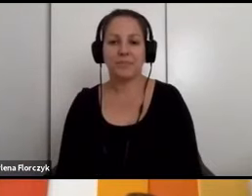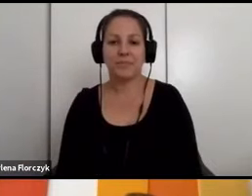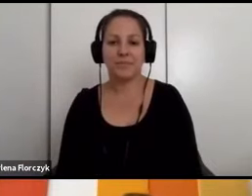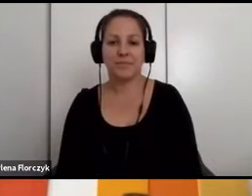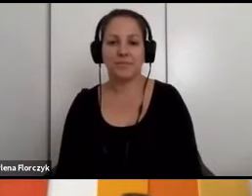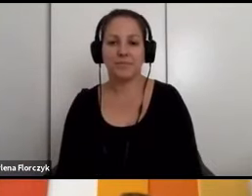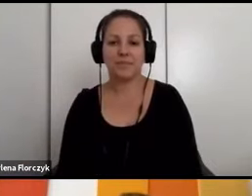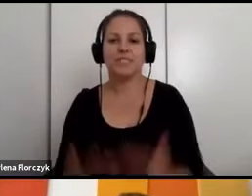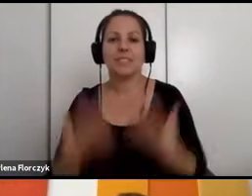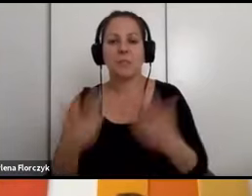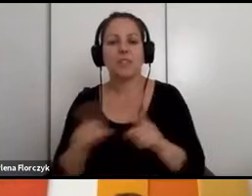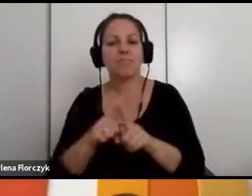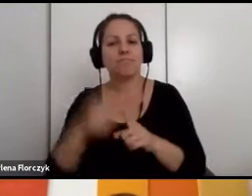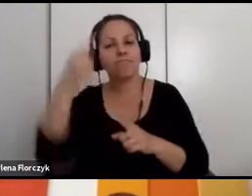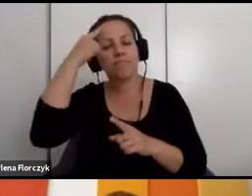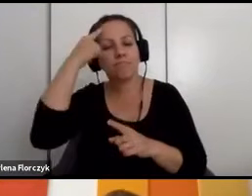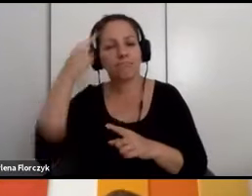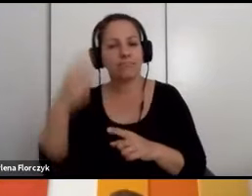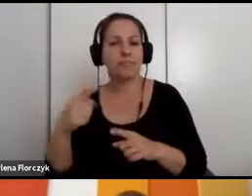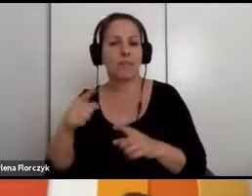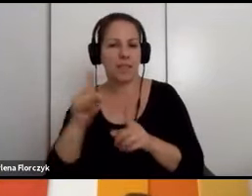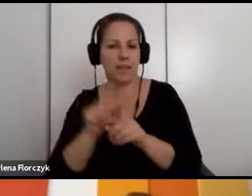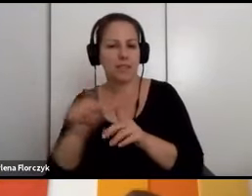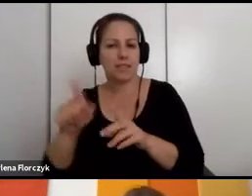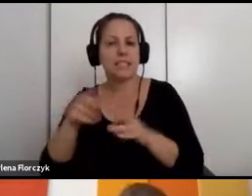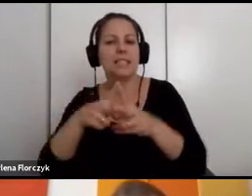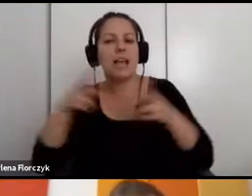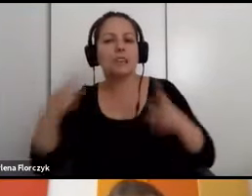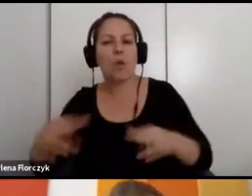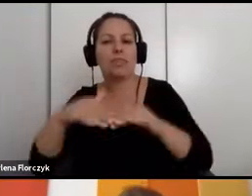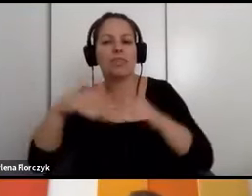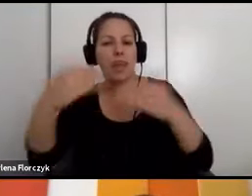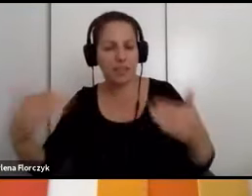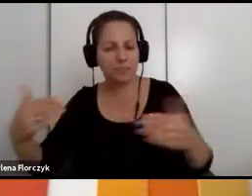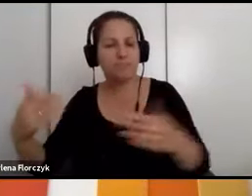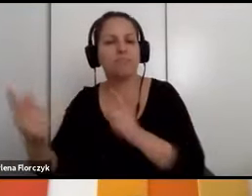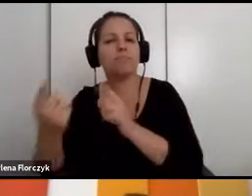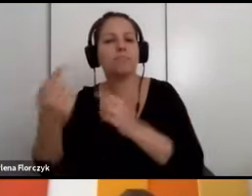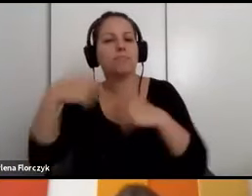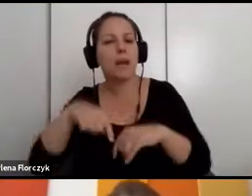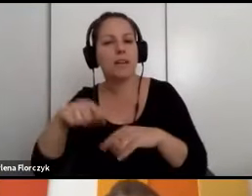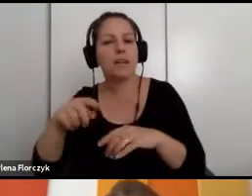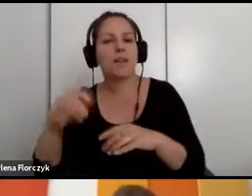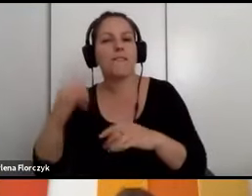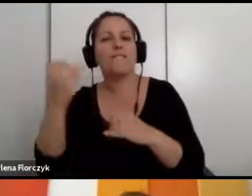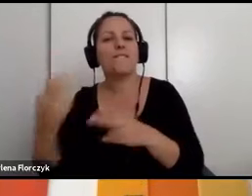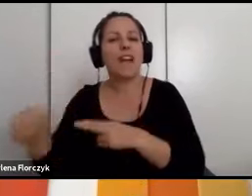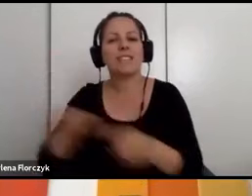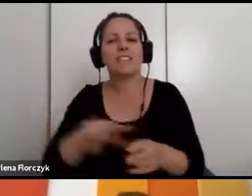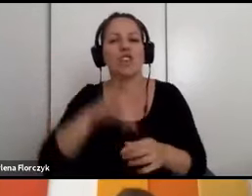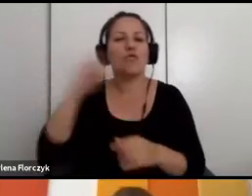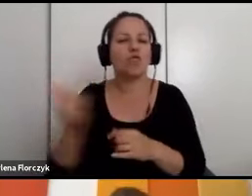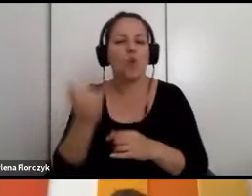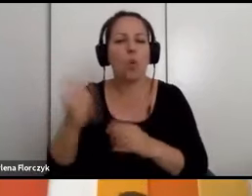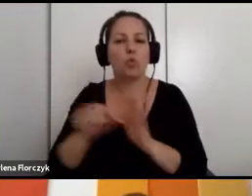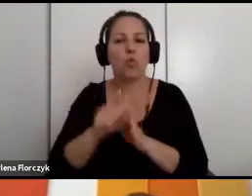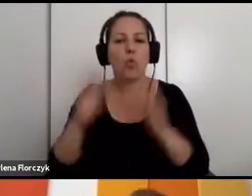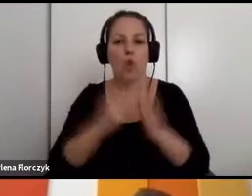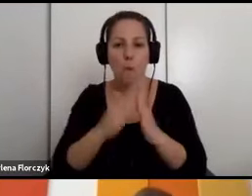Chcemy także przypomnieć, że oczywiście ruszył nasz sezon teatralny. Zapraszamy na spektakl Wracać wciąż do domu, który będzie grany